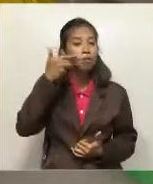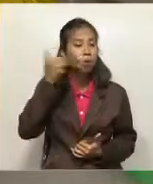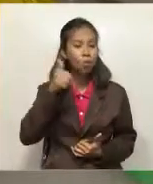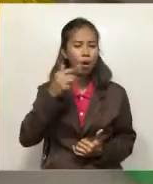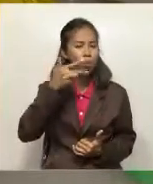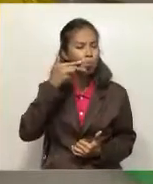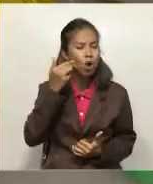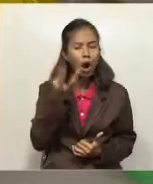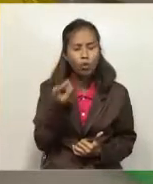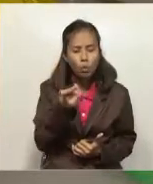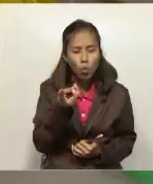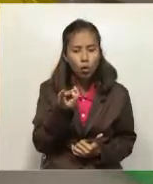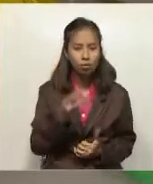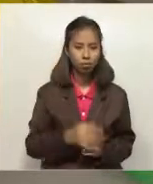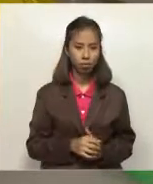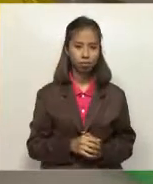ดค่ะ